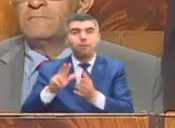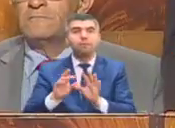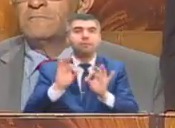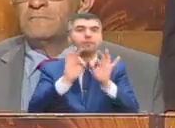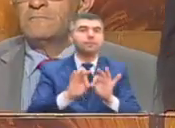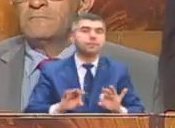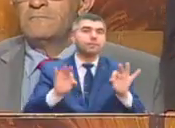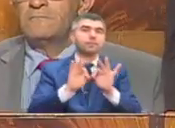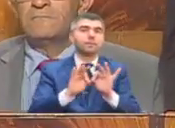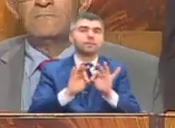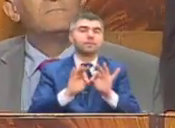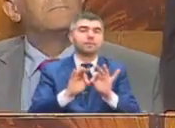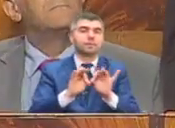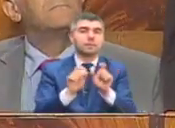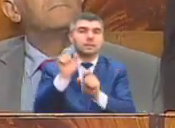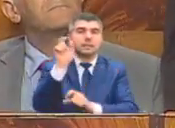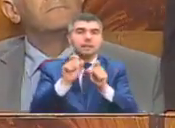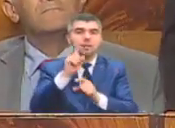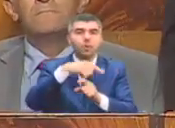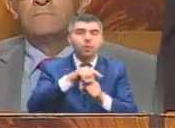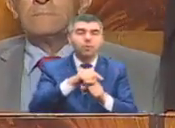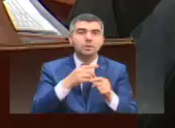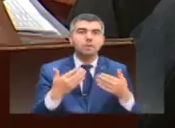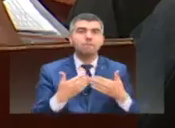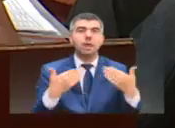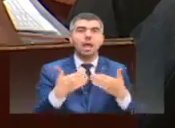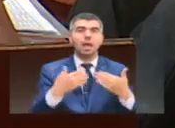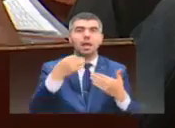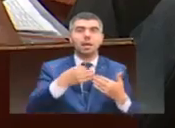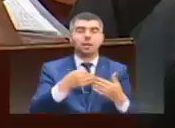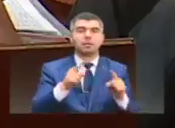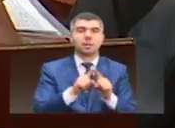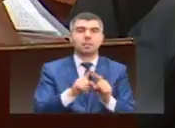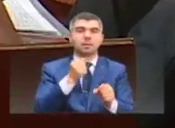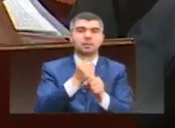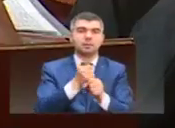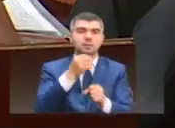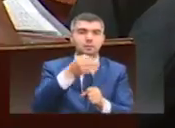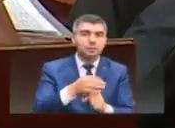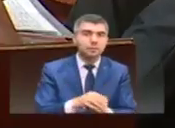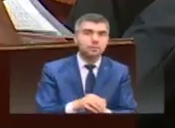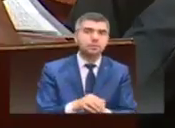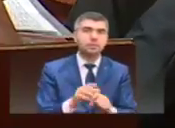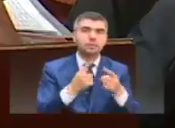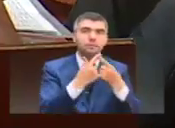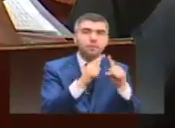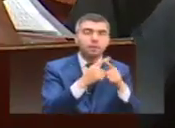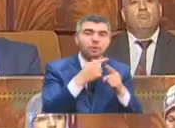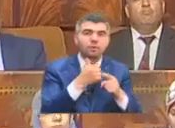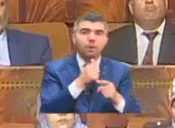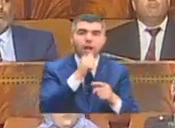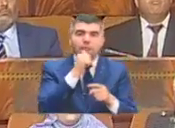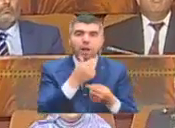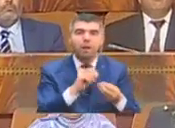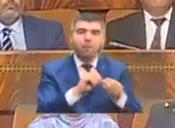للوقع الإيجابي الذي سيكون في إحياء الأراضي بهذه المناطق والتغلب على مشكل الماء الصالح